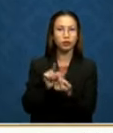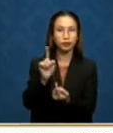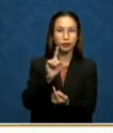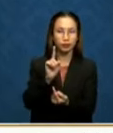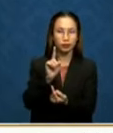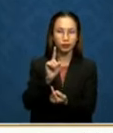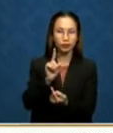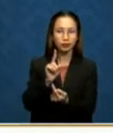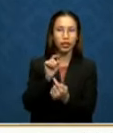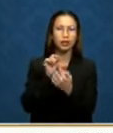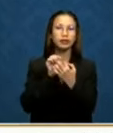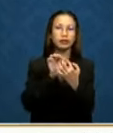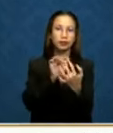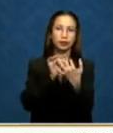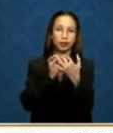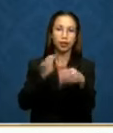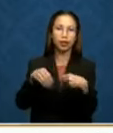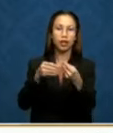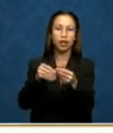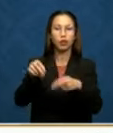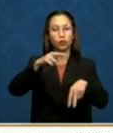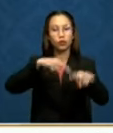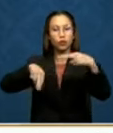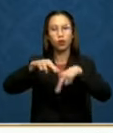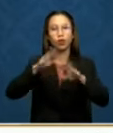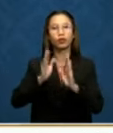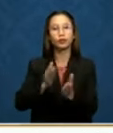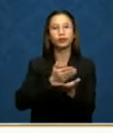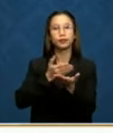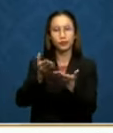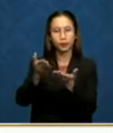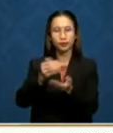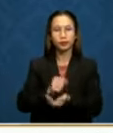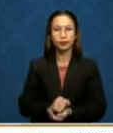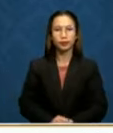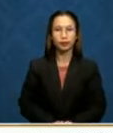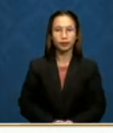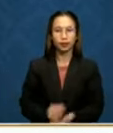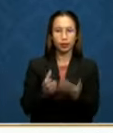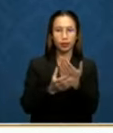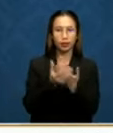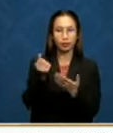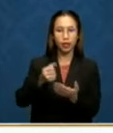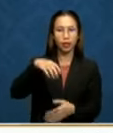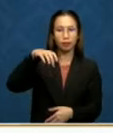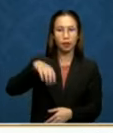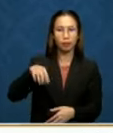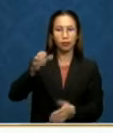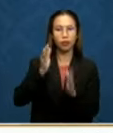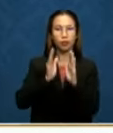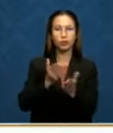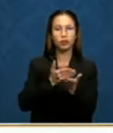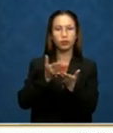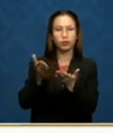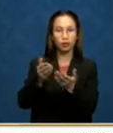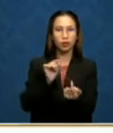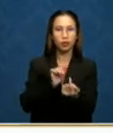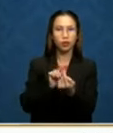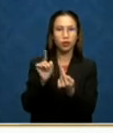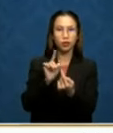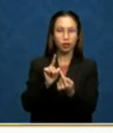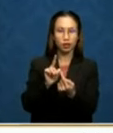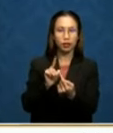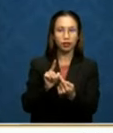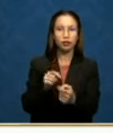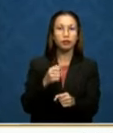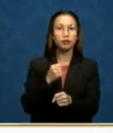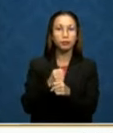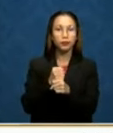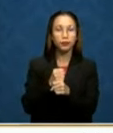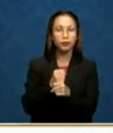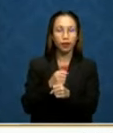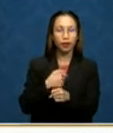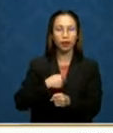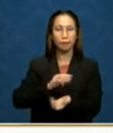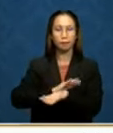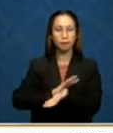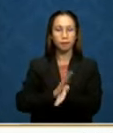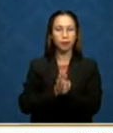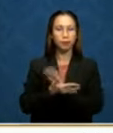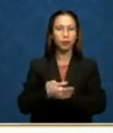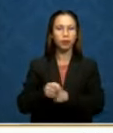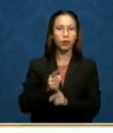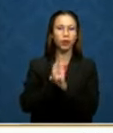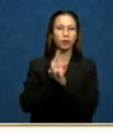น